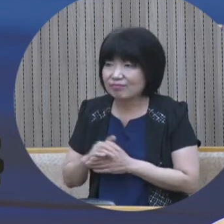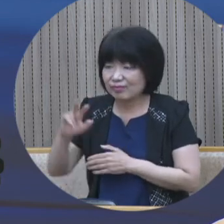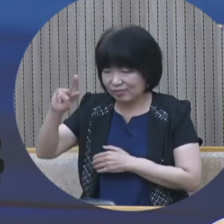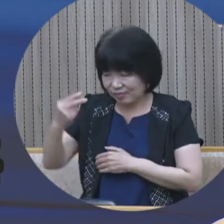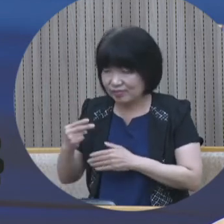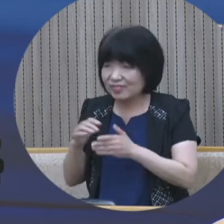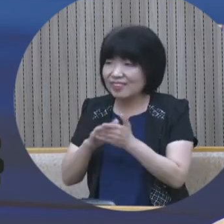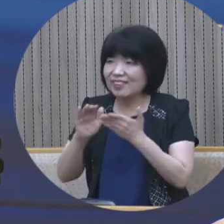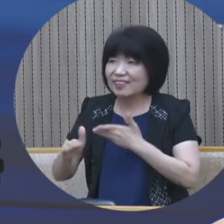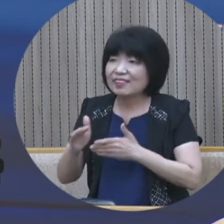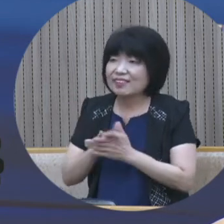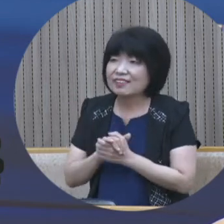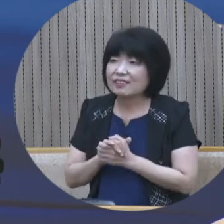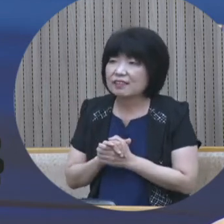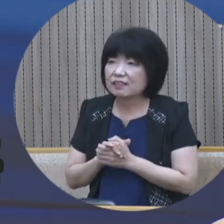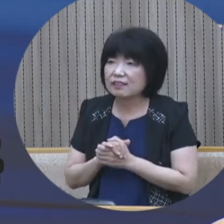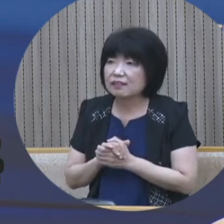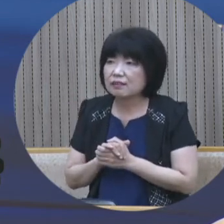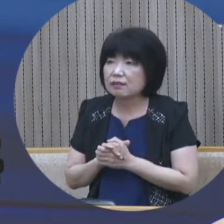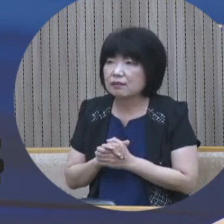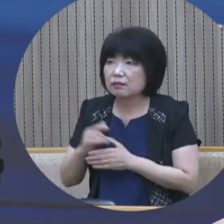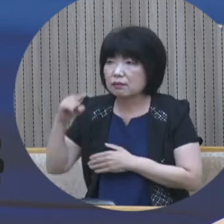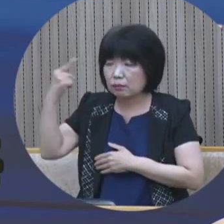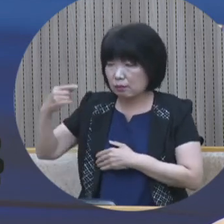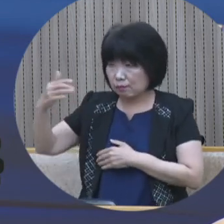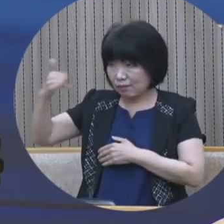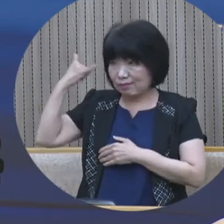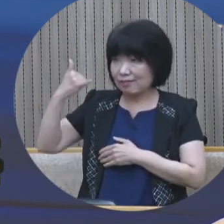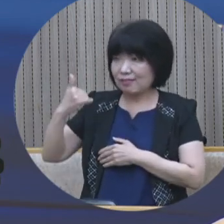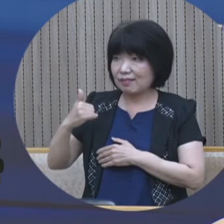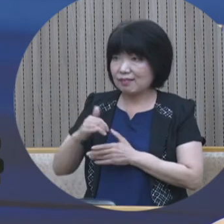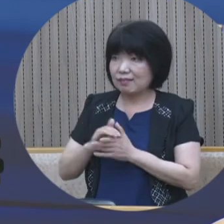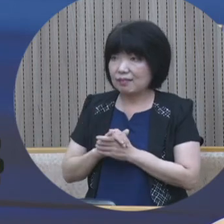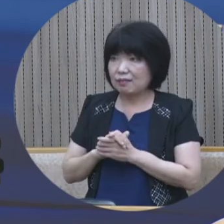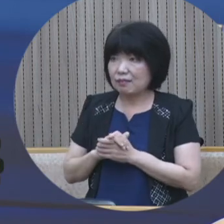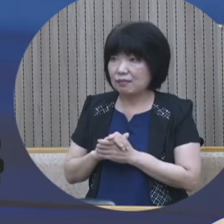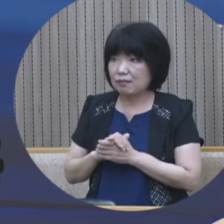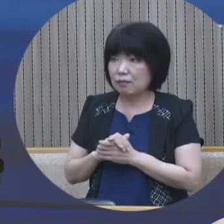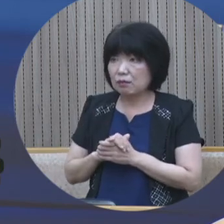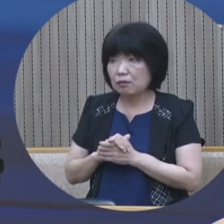돌아왔어요. 그 다음날 전화가 왔어요.